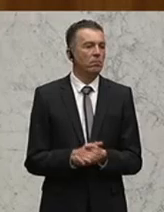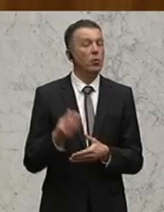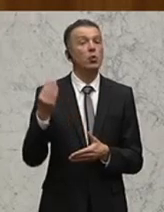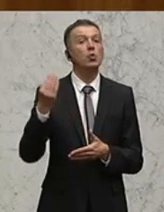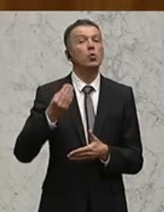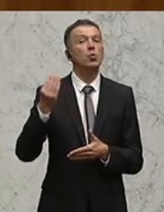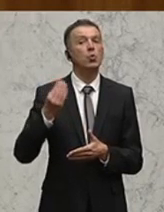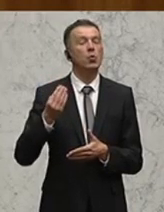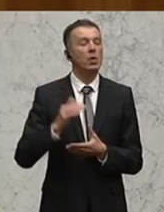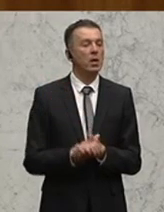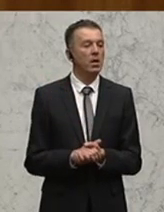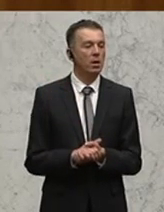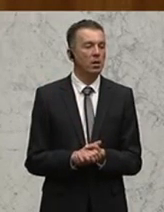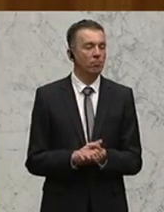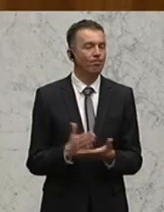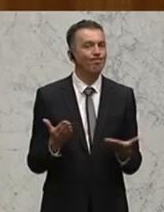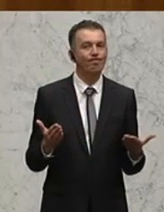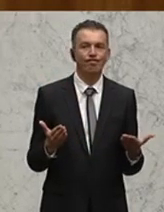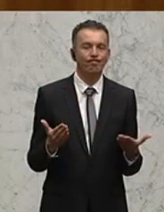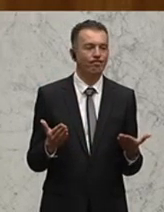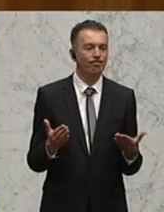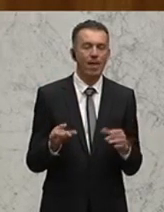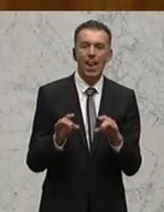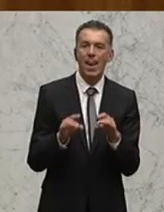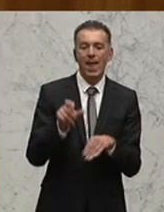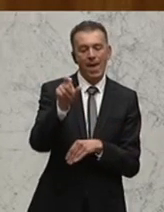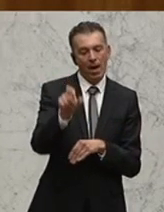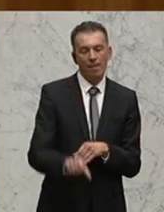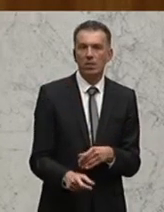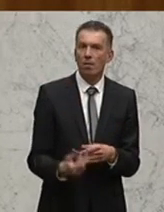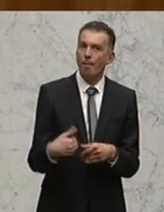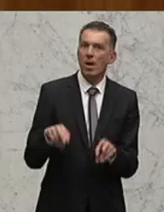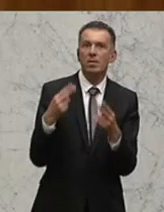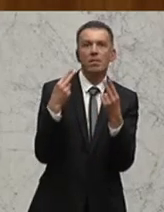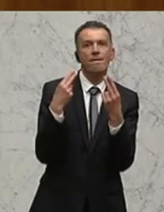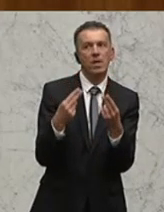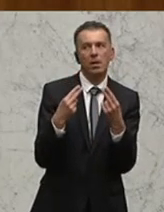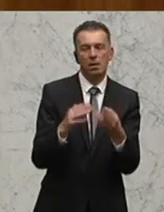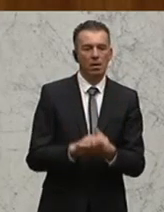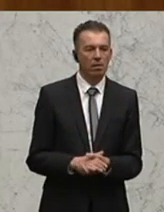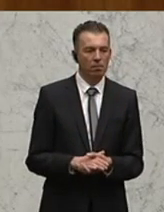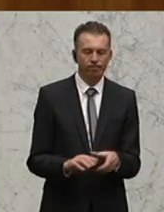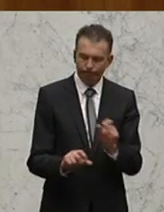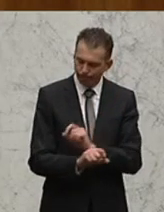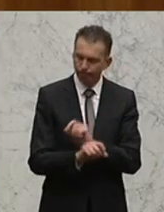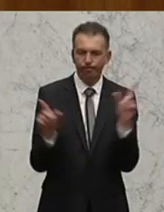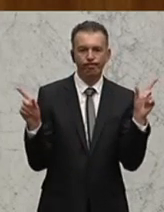die Schule steht und fällt mit dem Lehrer, mit der Lehrerpersönlichkeit. Das ist außer